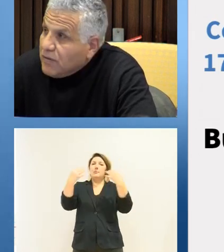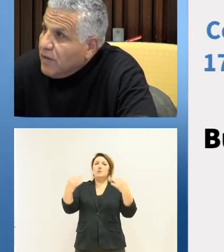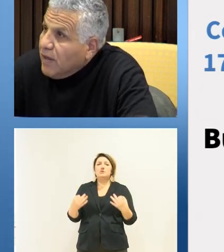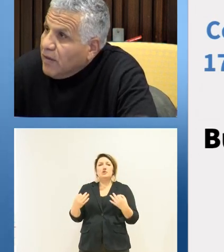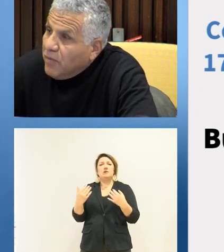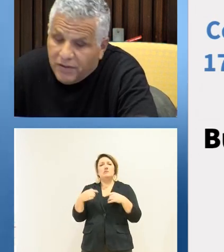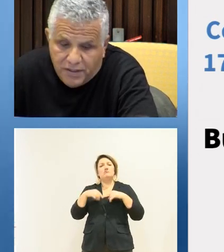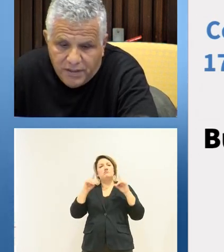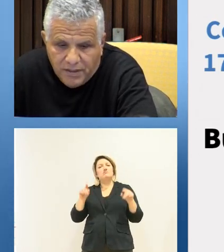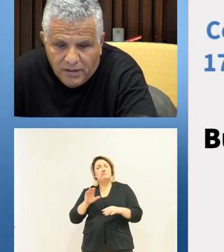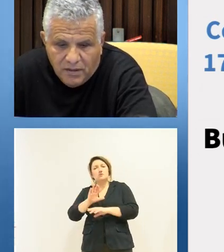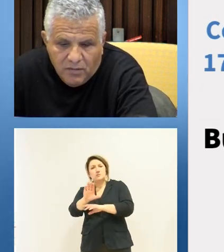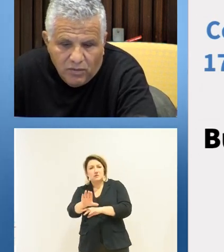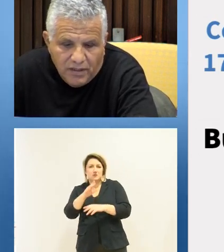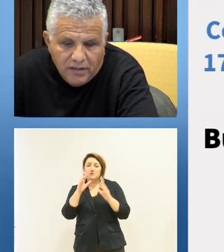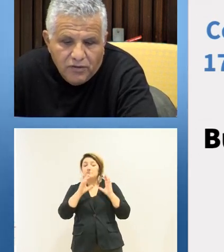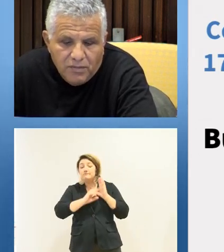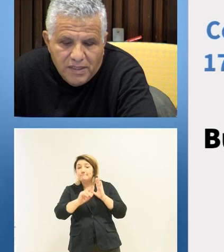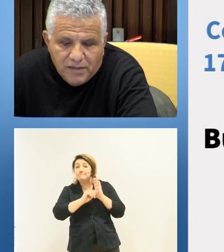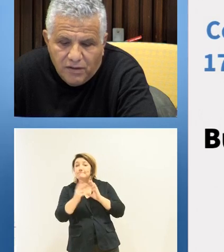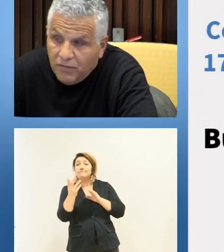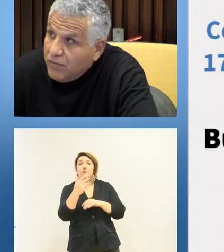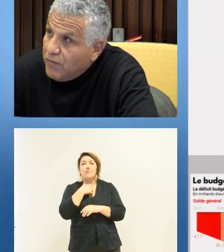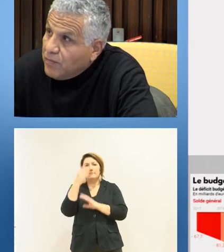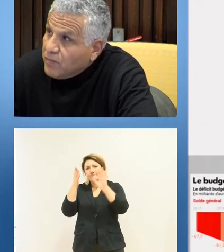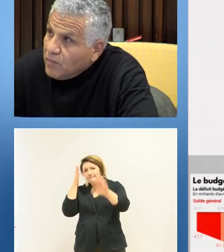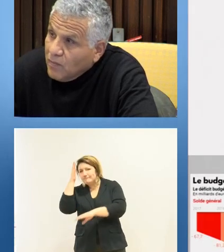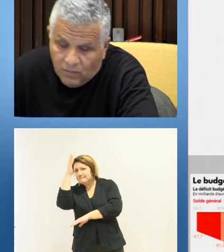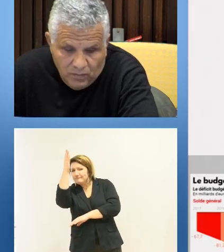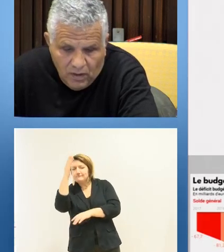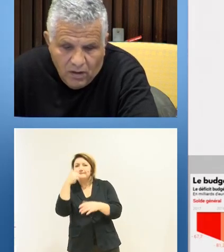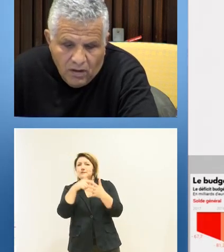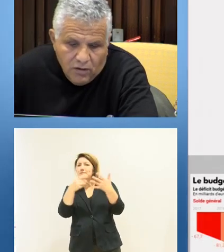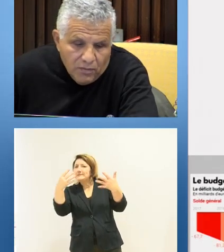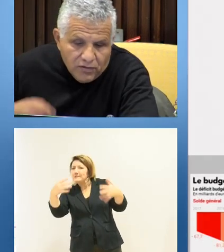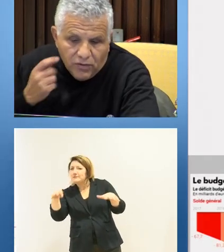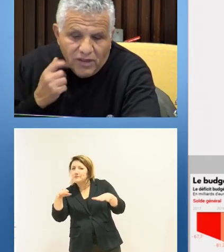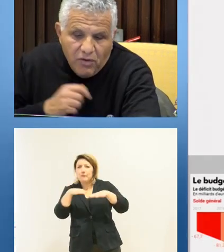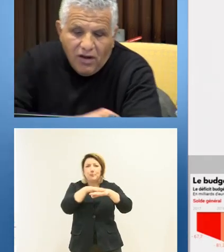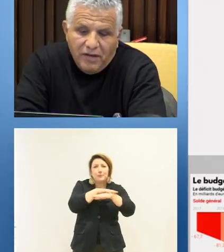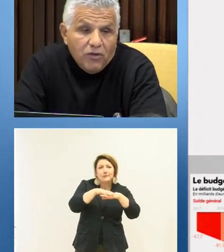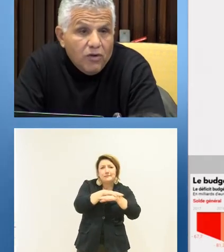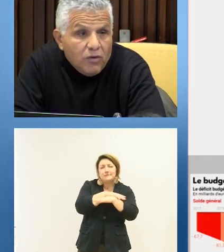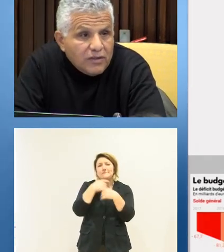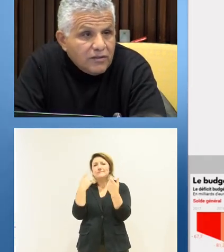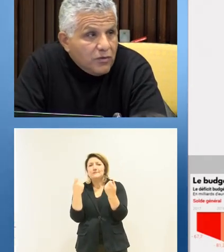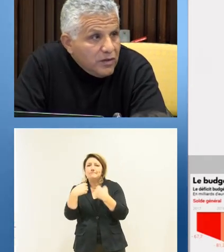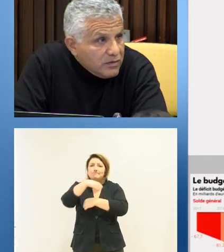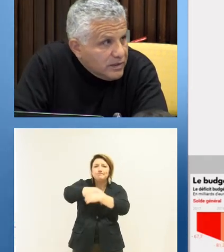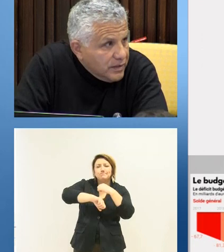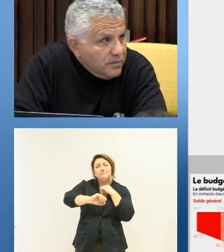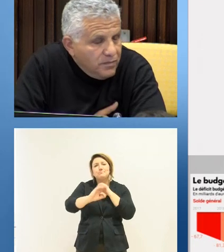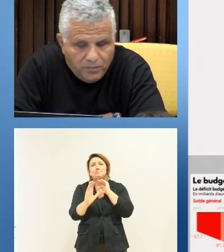financières et politiques pour l'année 2019 commençons d'abord avec le contexte